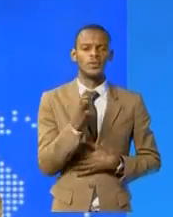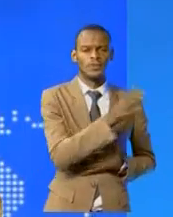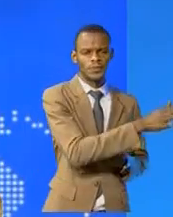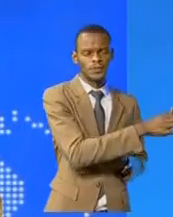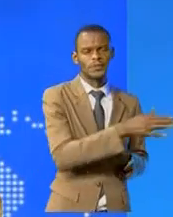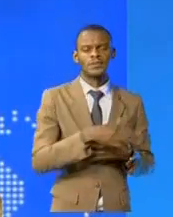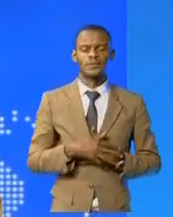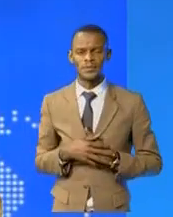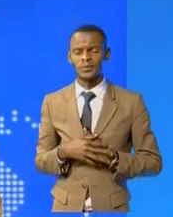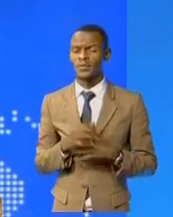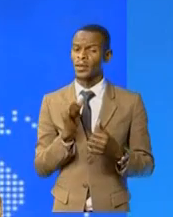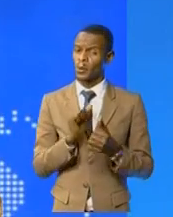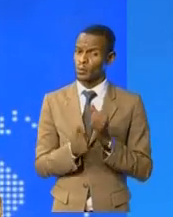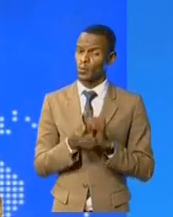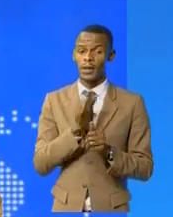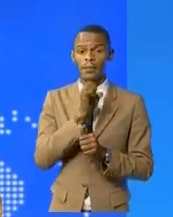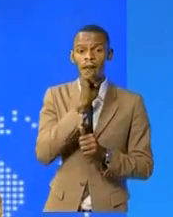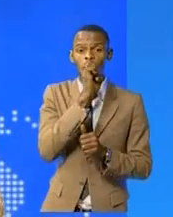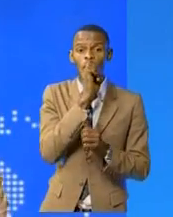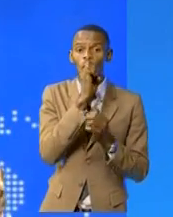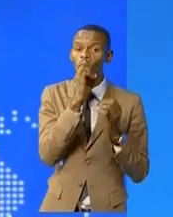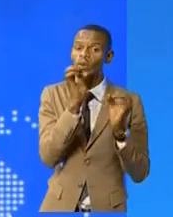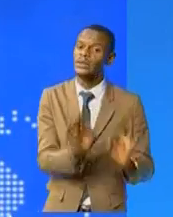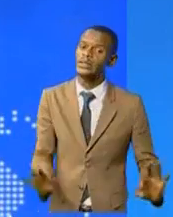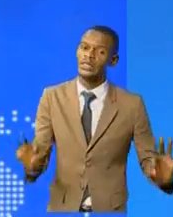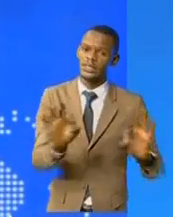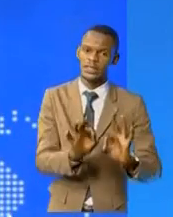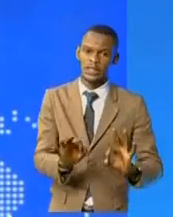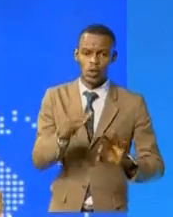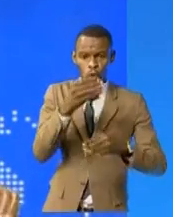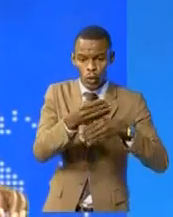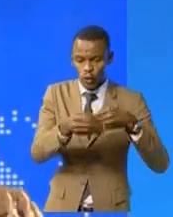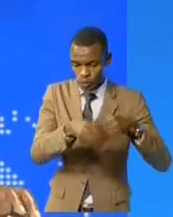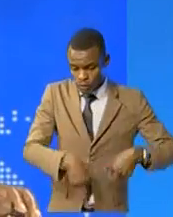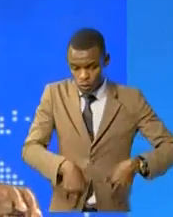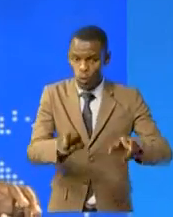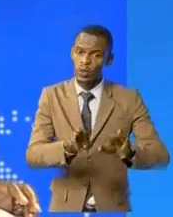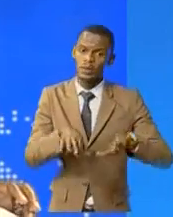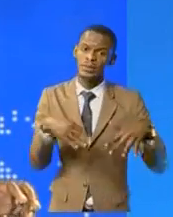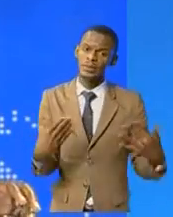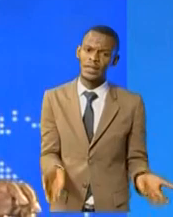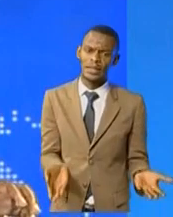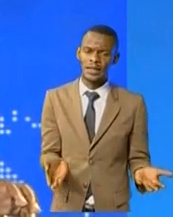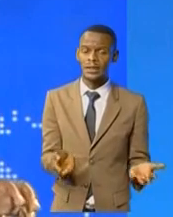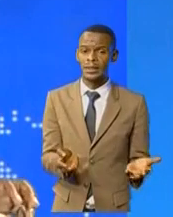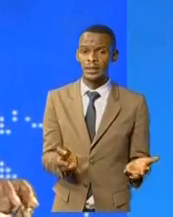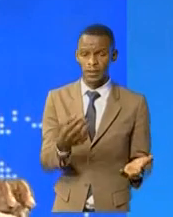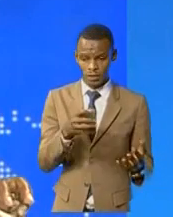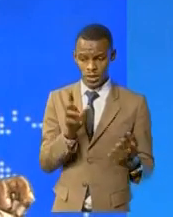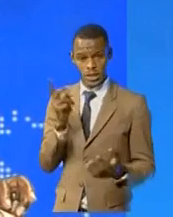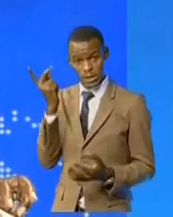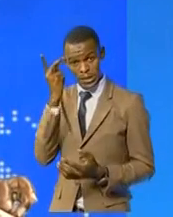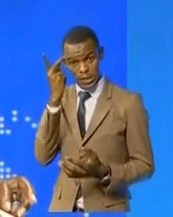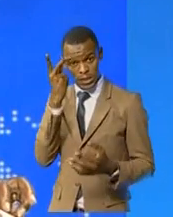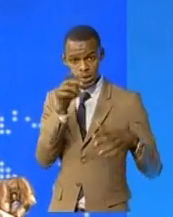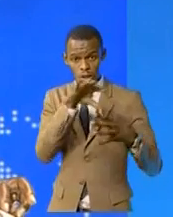Le manque d'eau et d'infrastructures à la limite entre Kinshasa et le Congo central met en mal le bon fonctionnement de certains